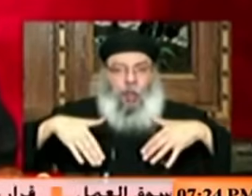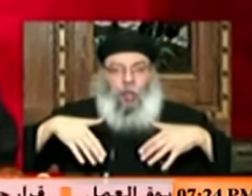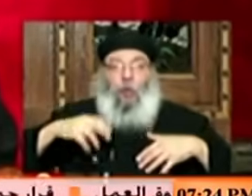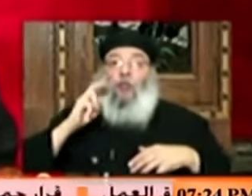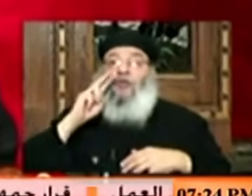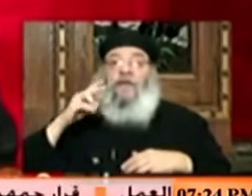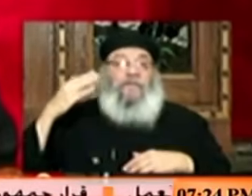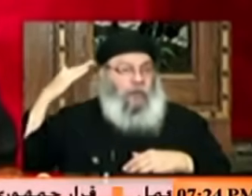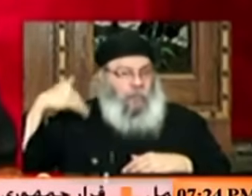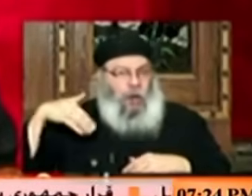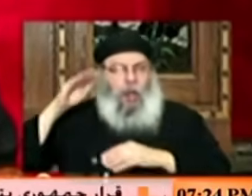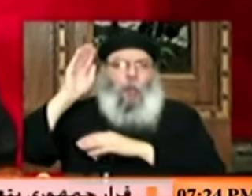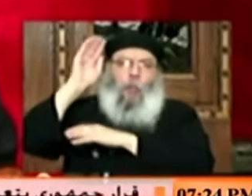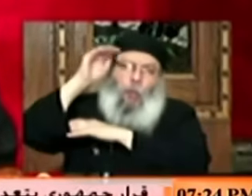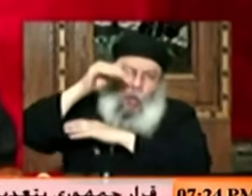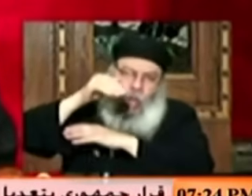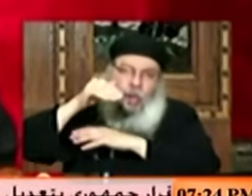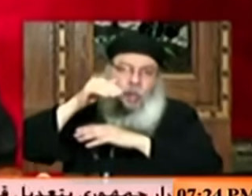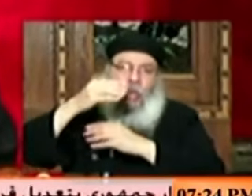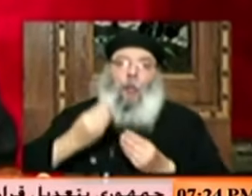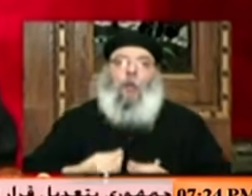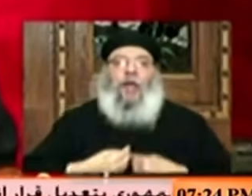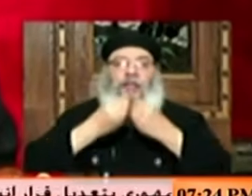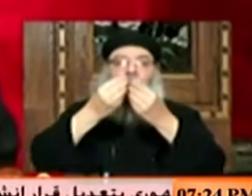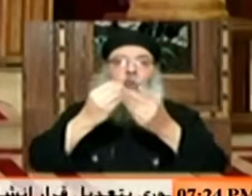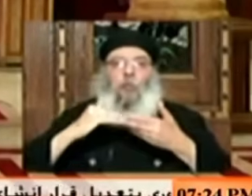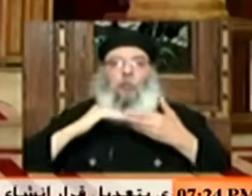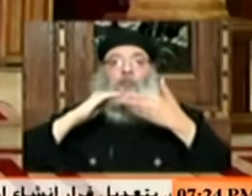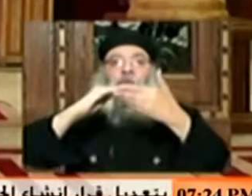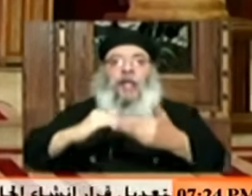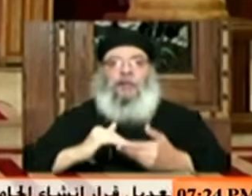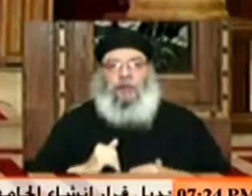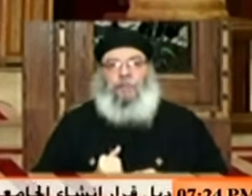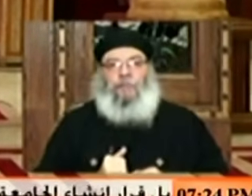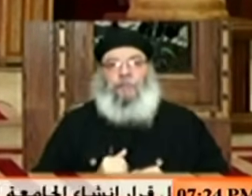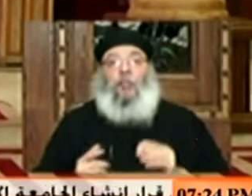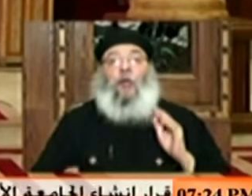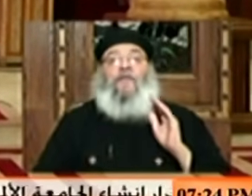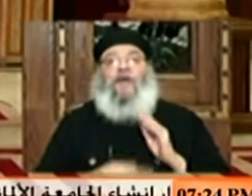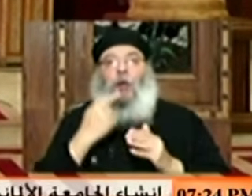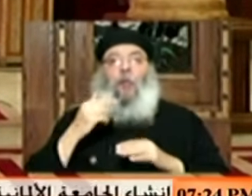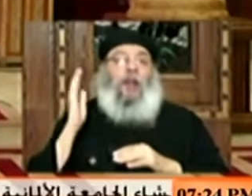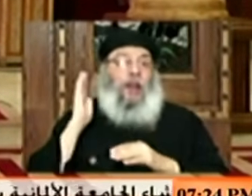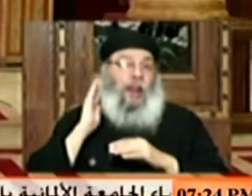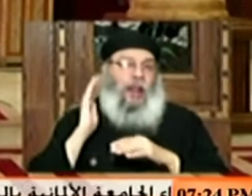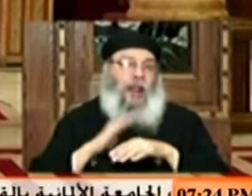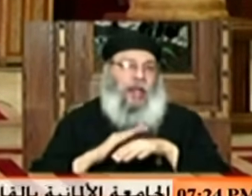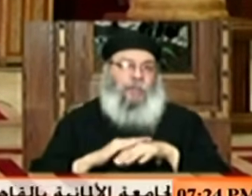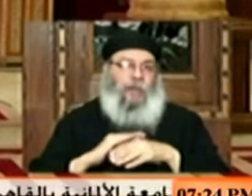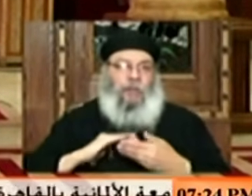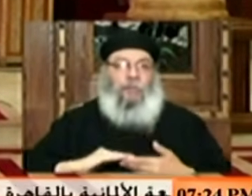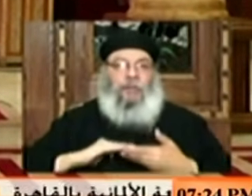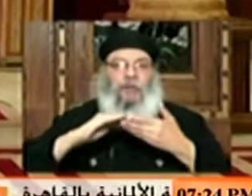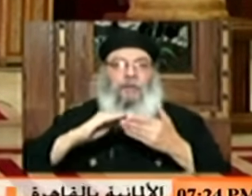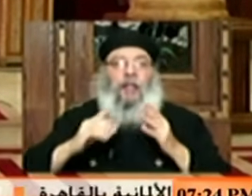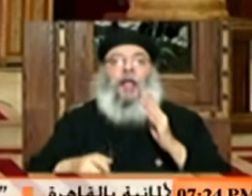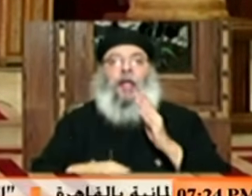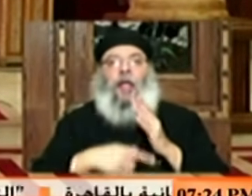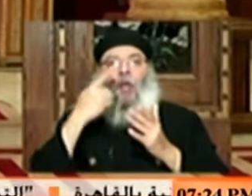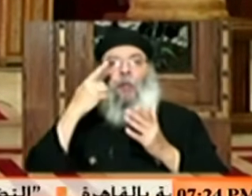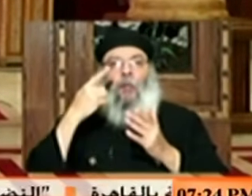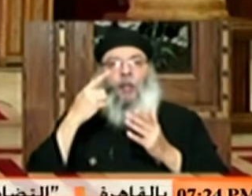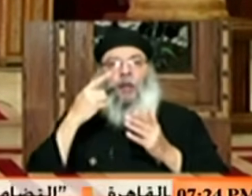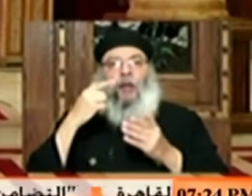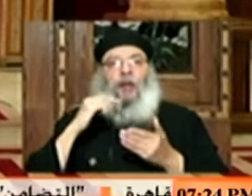المنحنيه وقدم لهم الخدمه وفي بدايه الخدمه بدايه خدمه ربنا يسوع